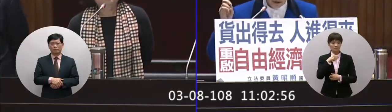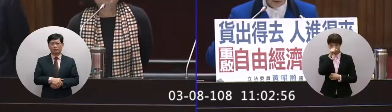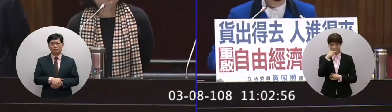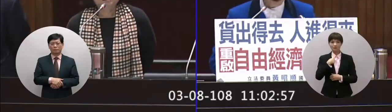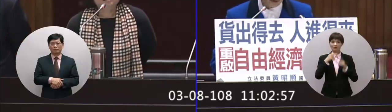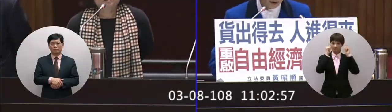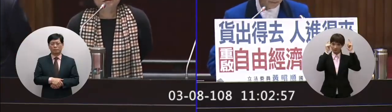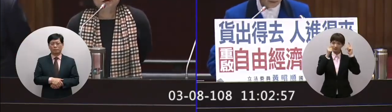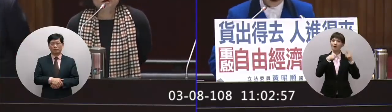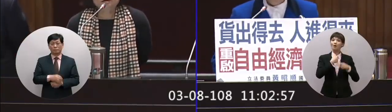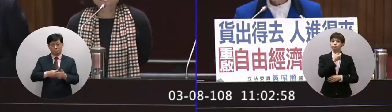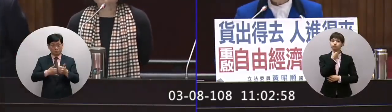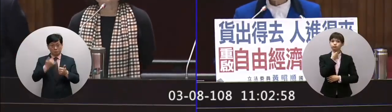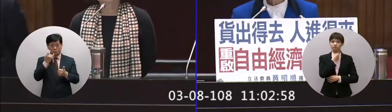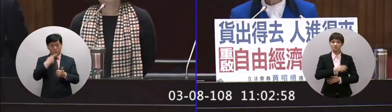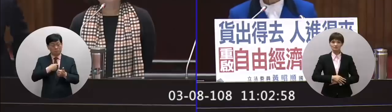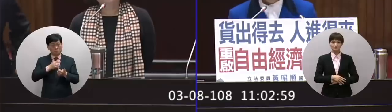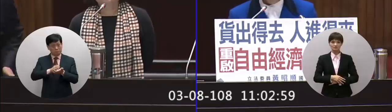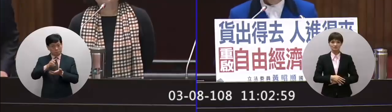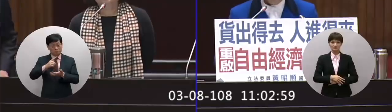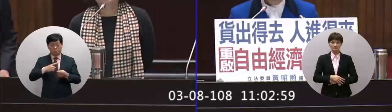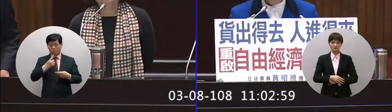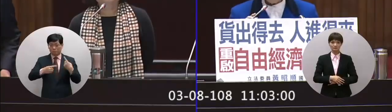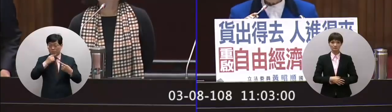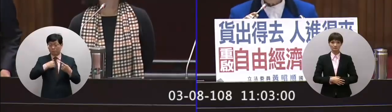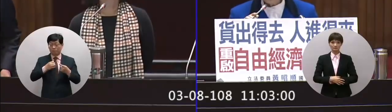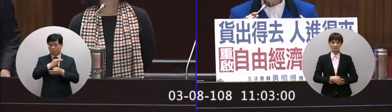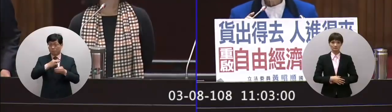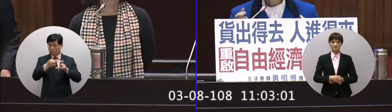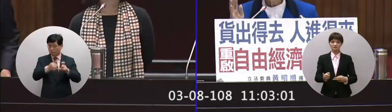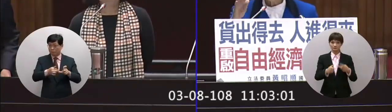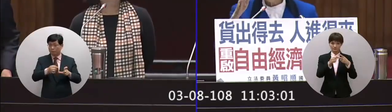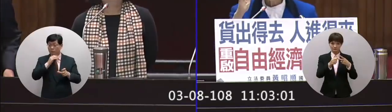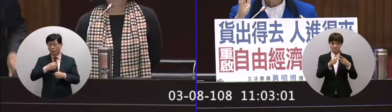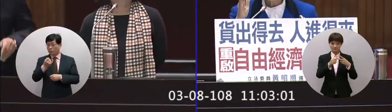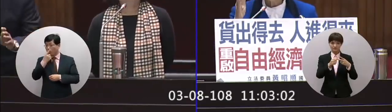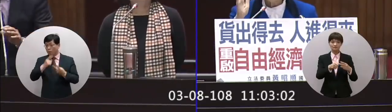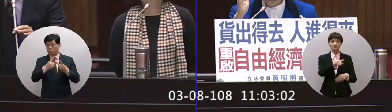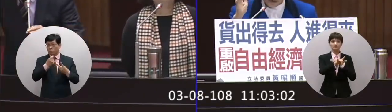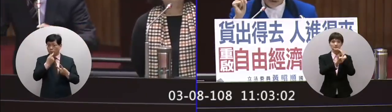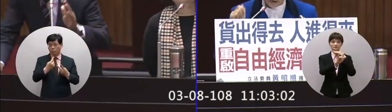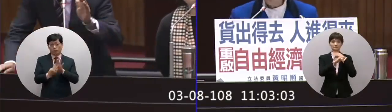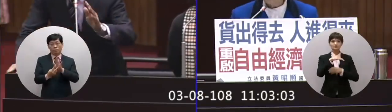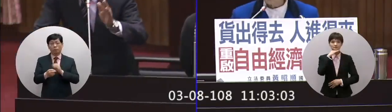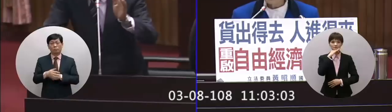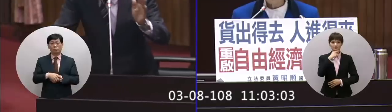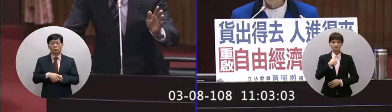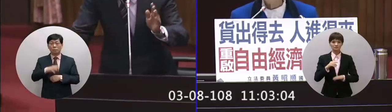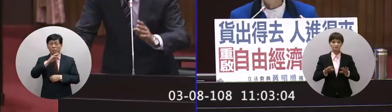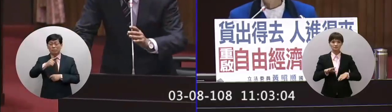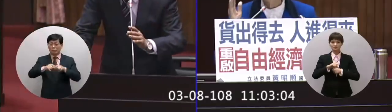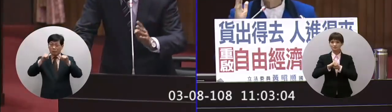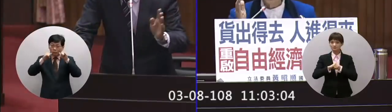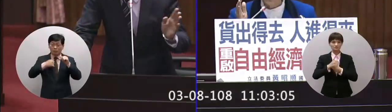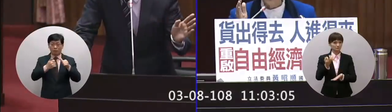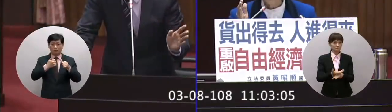这是第一个我要讲的。 对，我可不可以跟你报告自由经济示范区？我用花生或红豆为例。 你等一下，现在 你到时候的大寮美